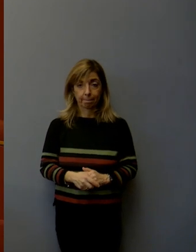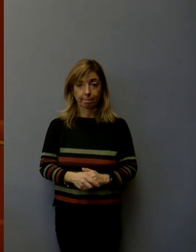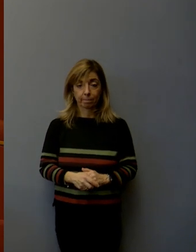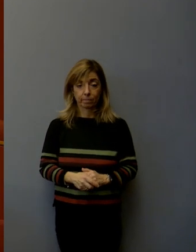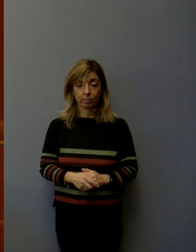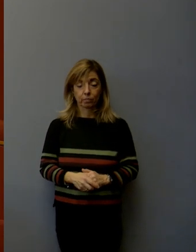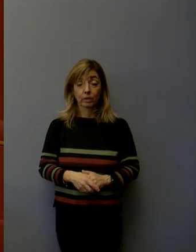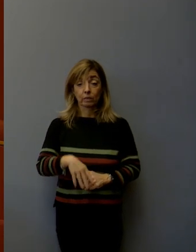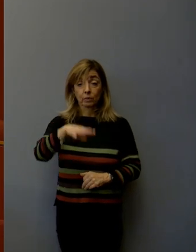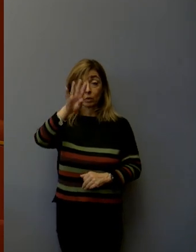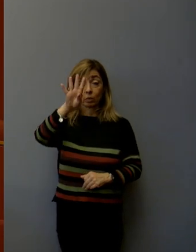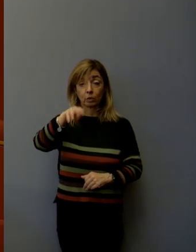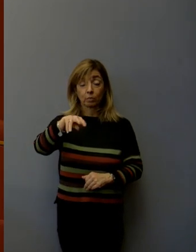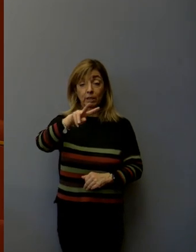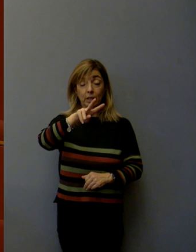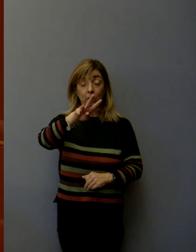4.426